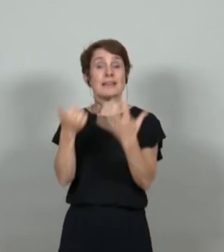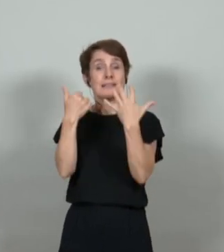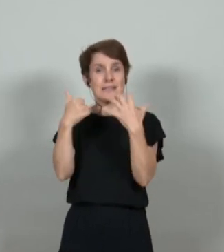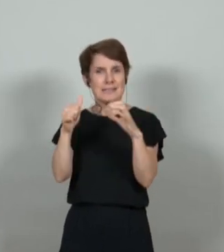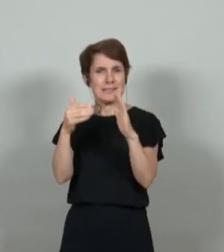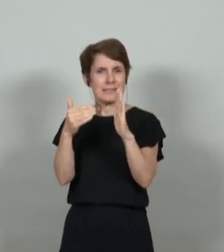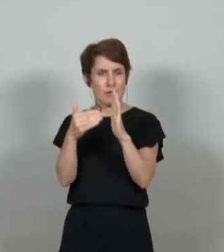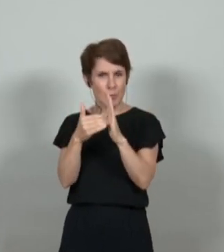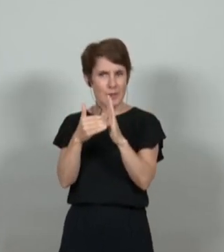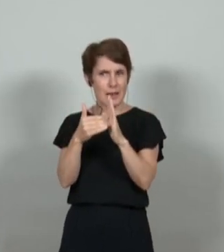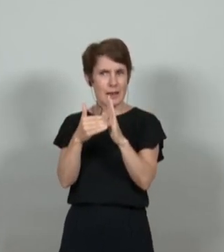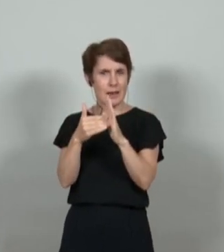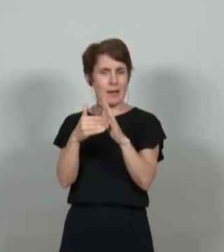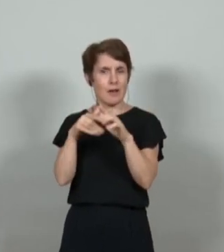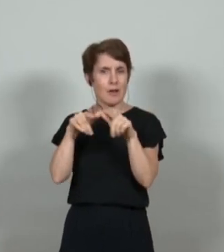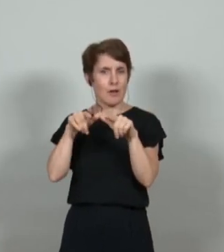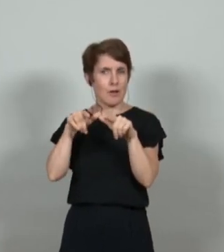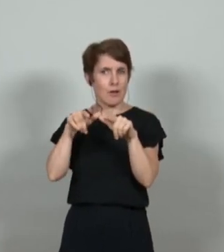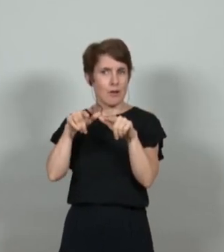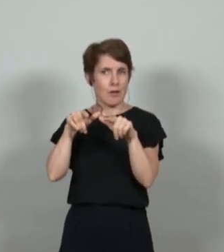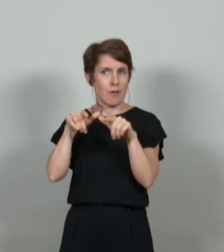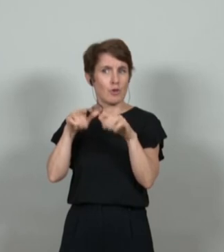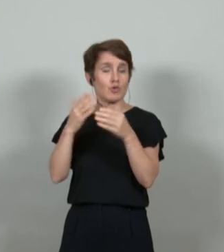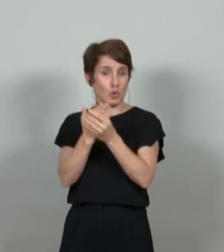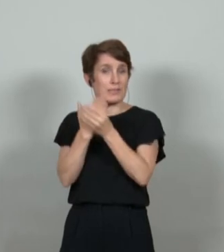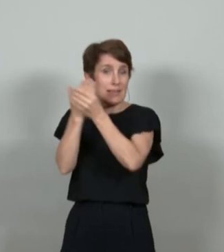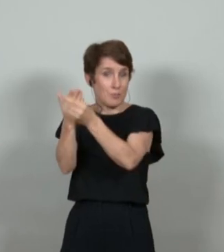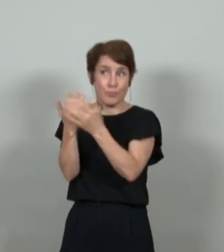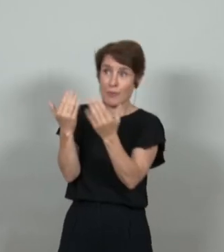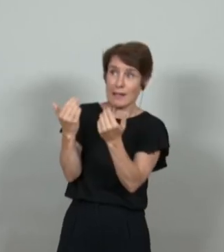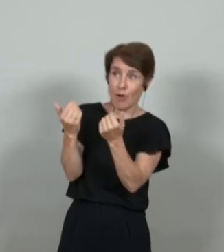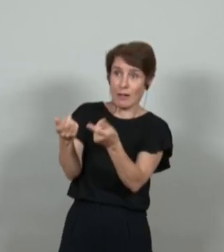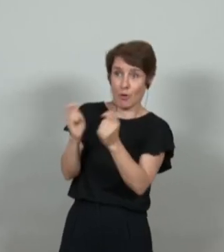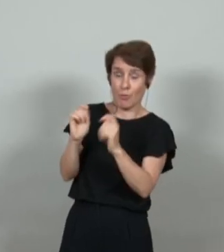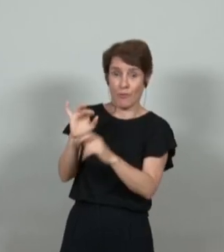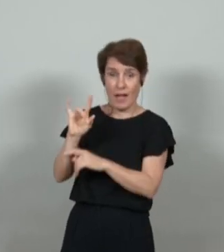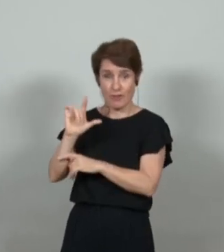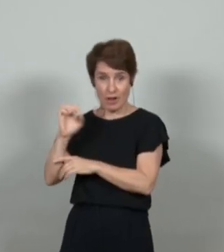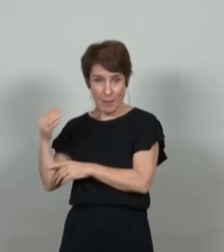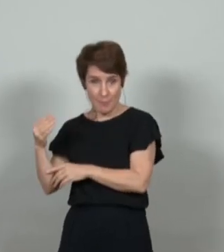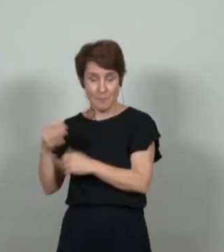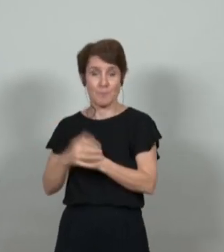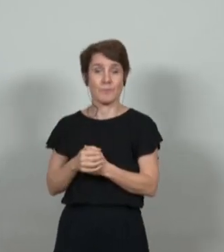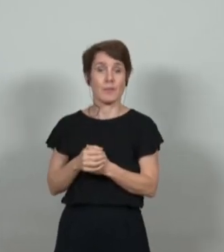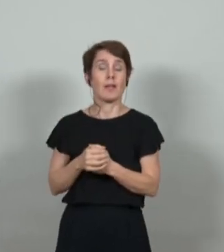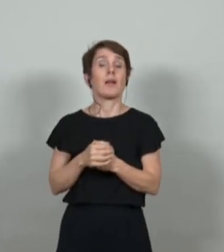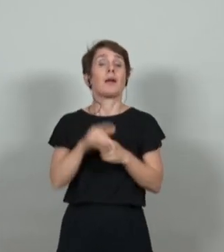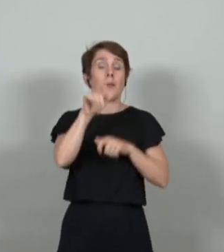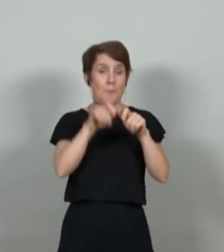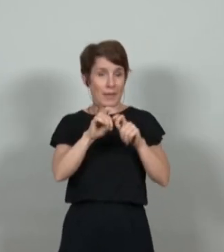tendent dans le parc social 78 000 bénéficiaires de la loi d'Allos sont toujours pas